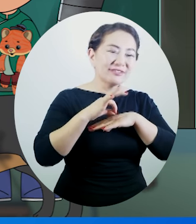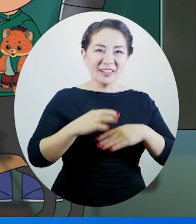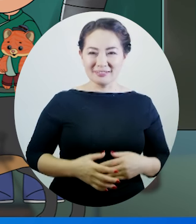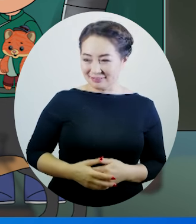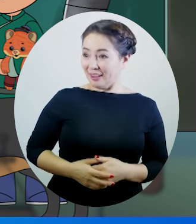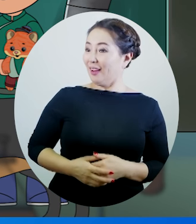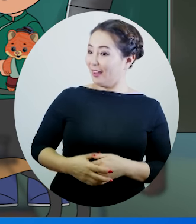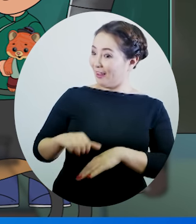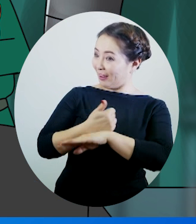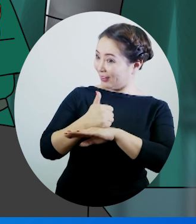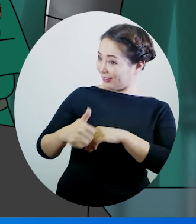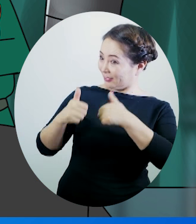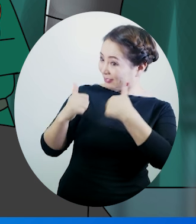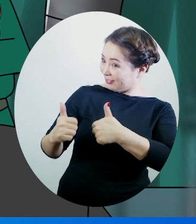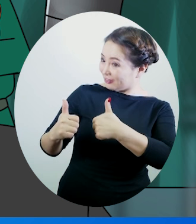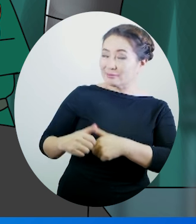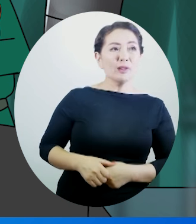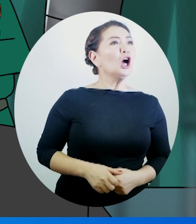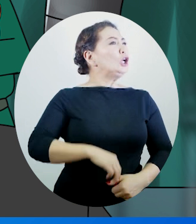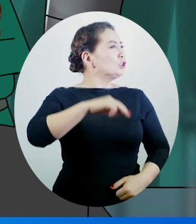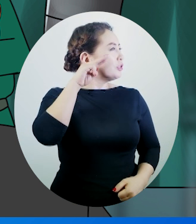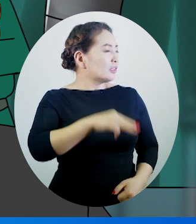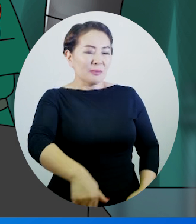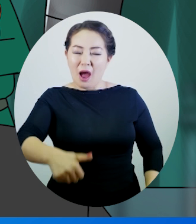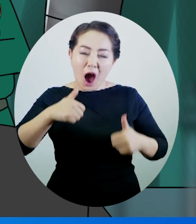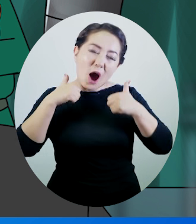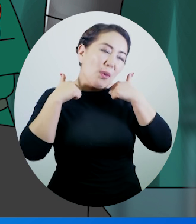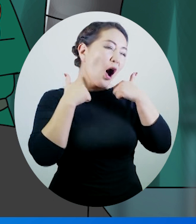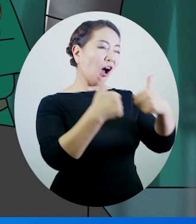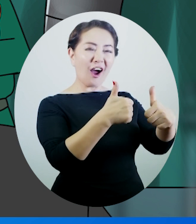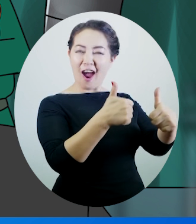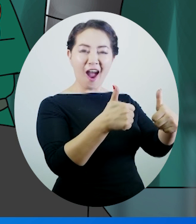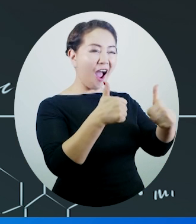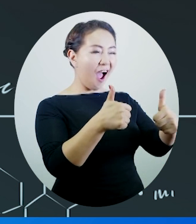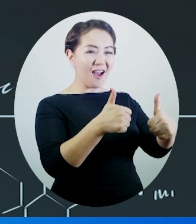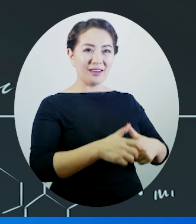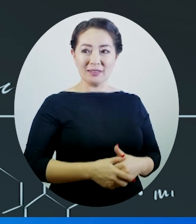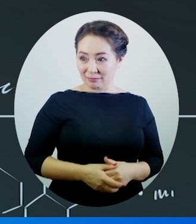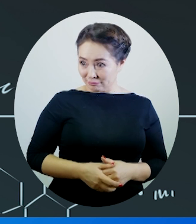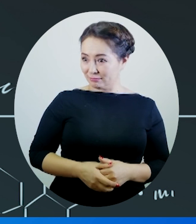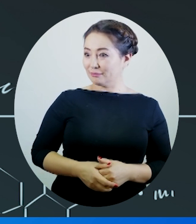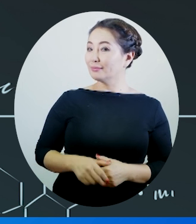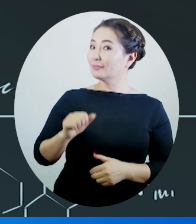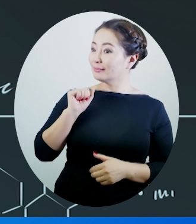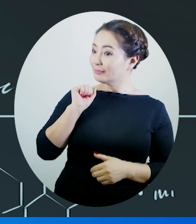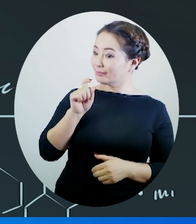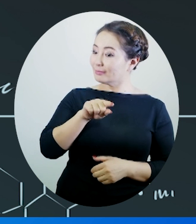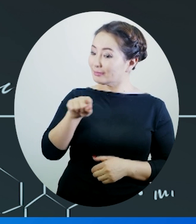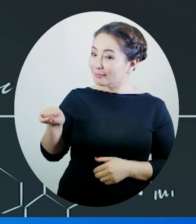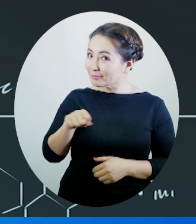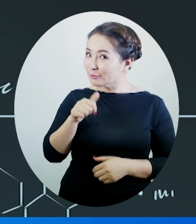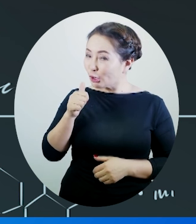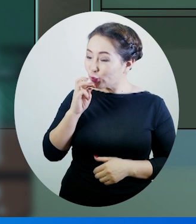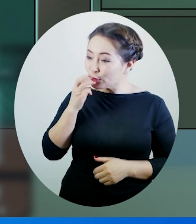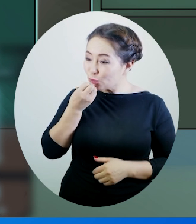За, сайхан аялаад ирвөө. Тэглээ. Ёстой гоё ялаа. Ахын та нарт нэг гой